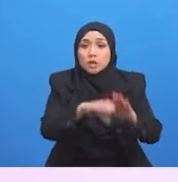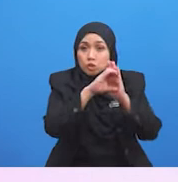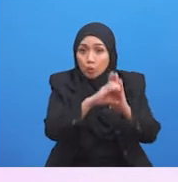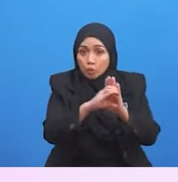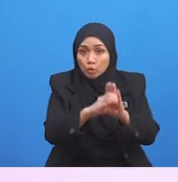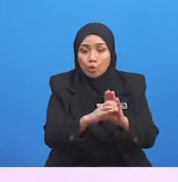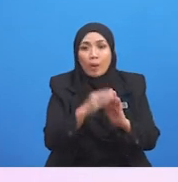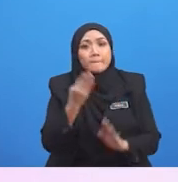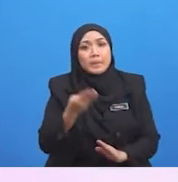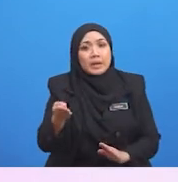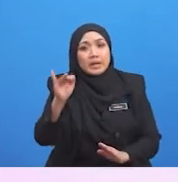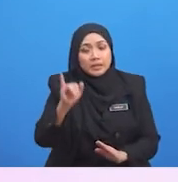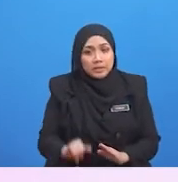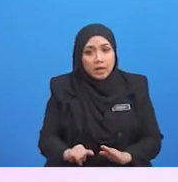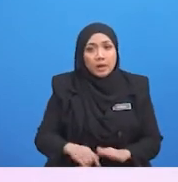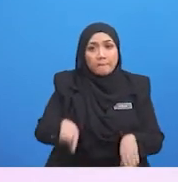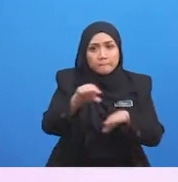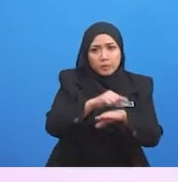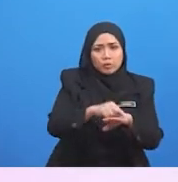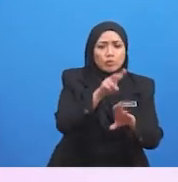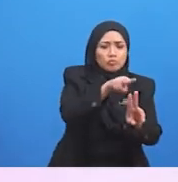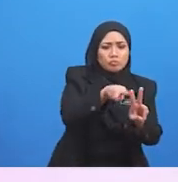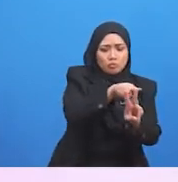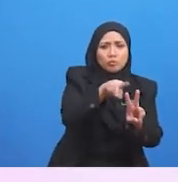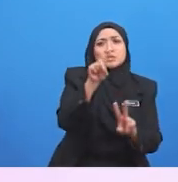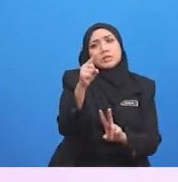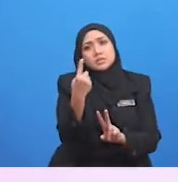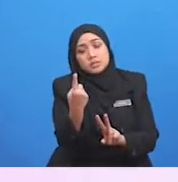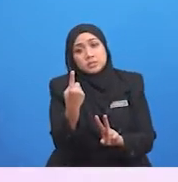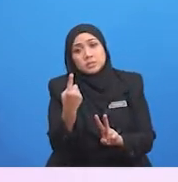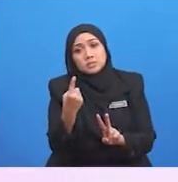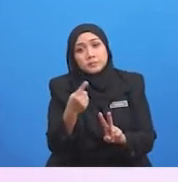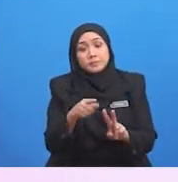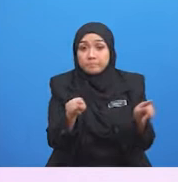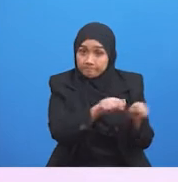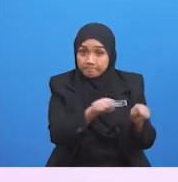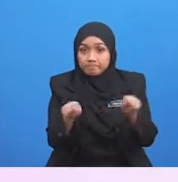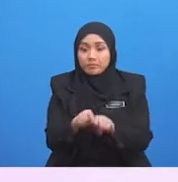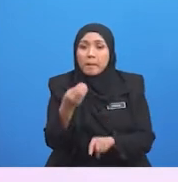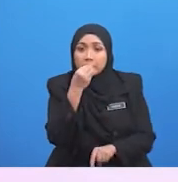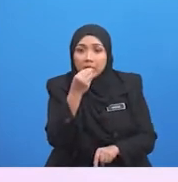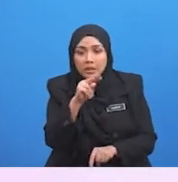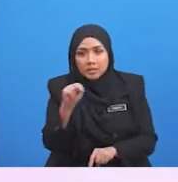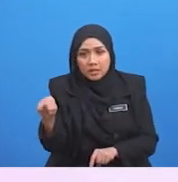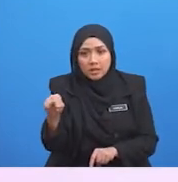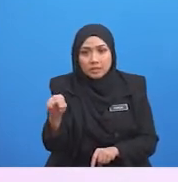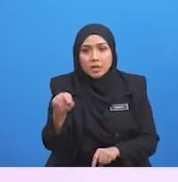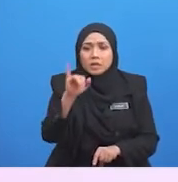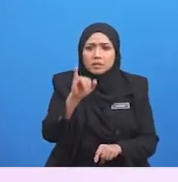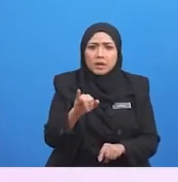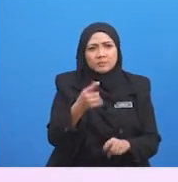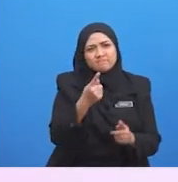yang sesuai dipasarkan menggunakan saluran ini adalah seperti makanan yang